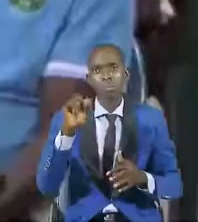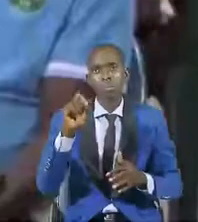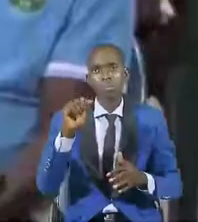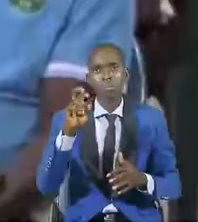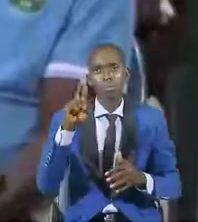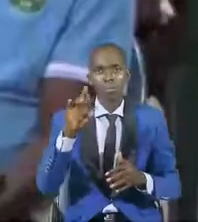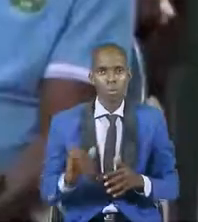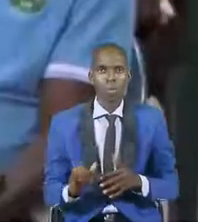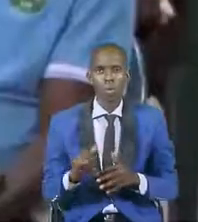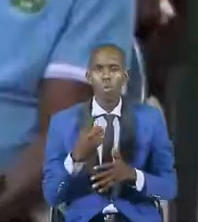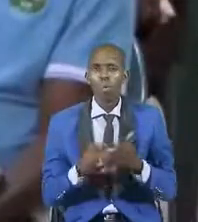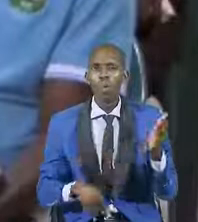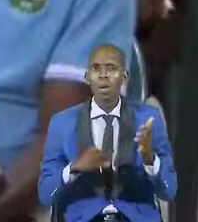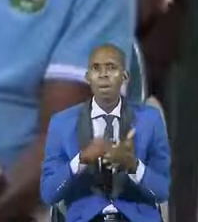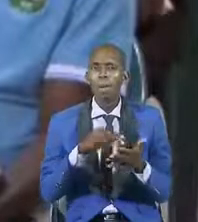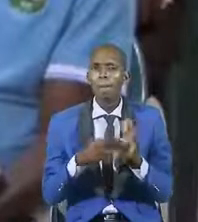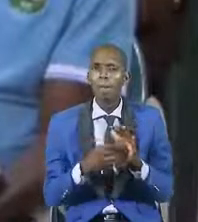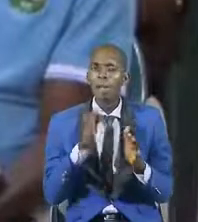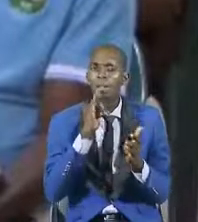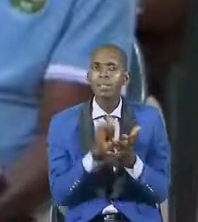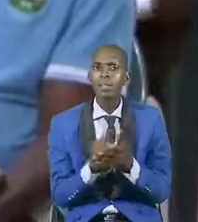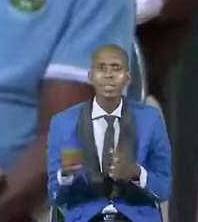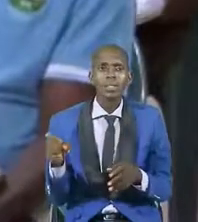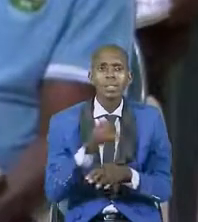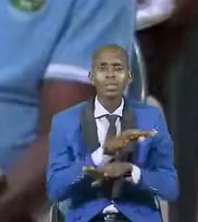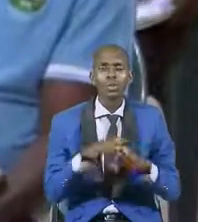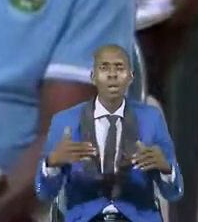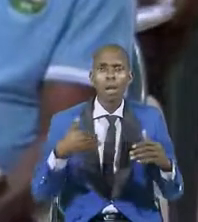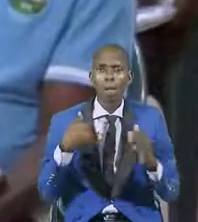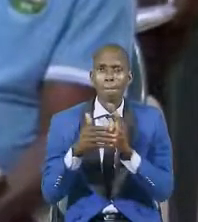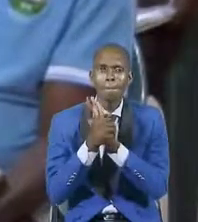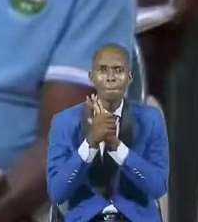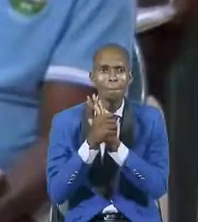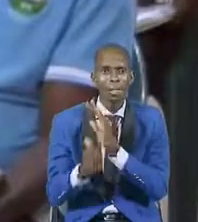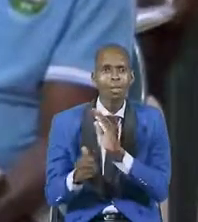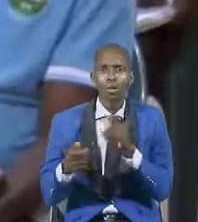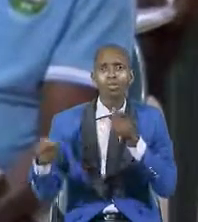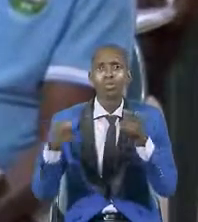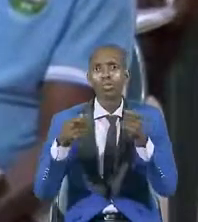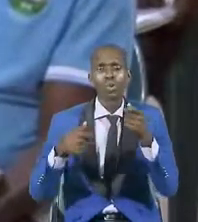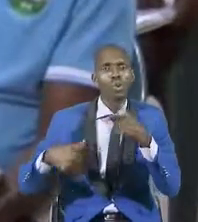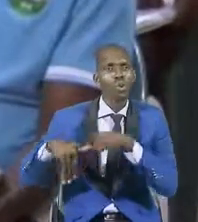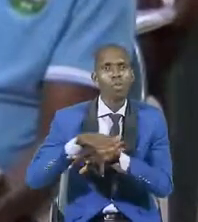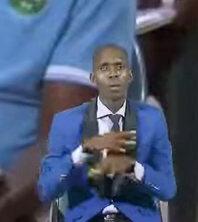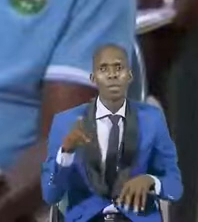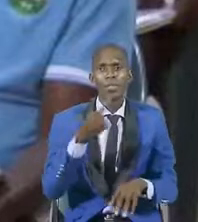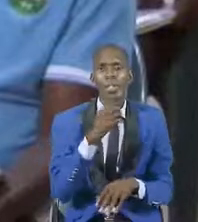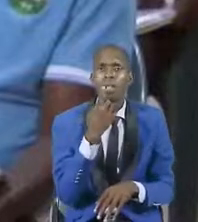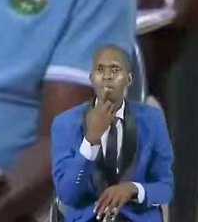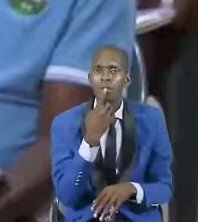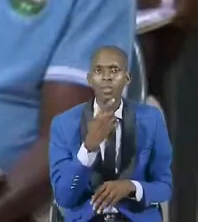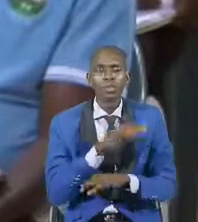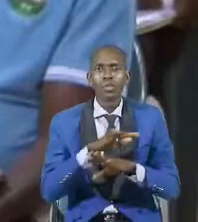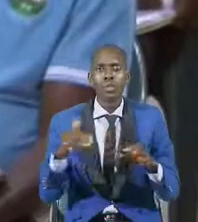miracle sans la maîtrise, ça veut dire qu'ils n'ont pas la maîtrise sur leur langue. Ils n'ont pas la